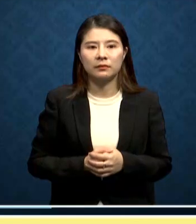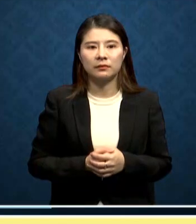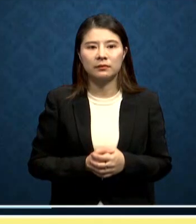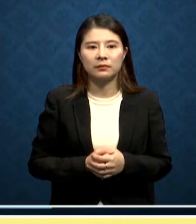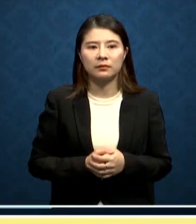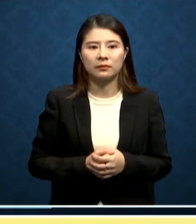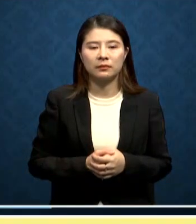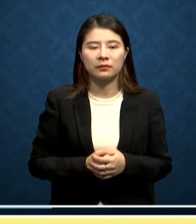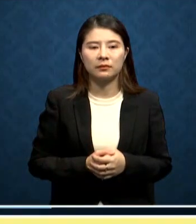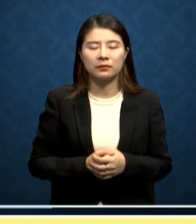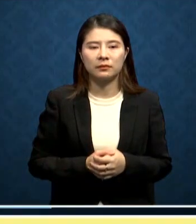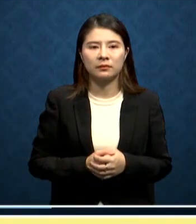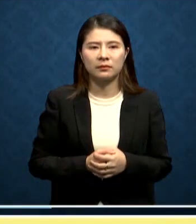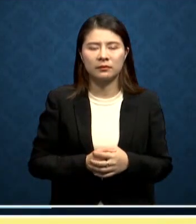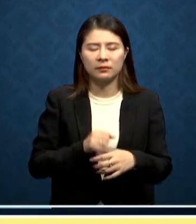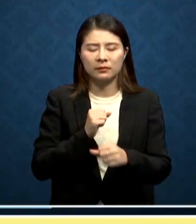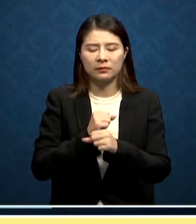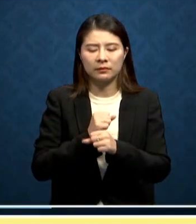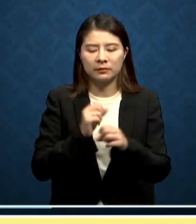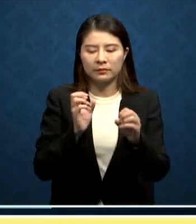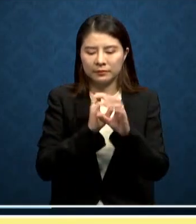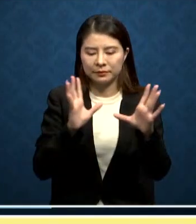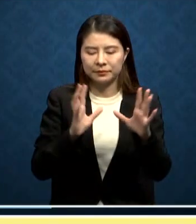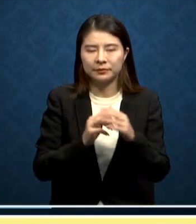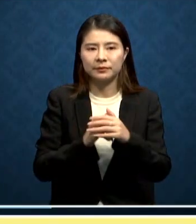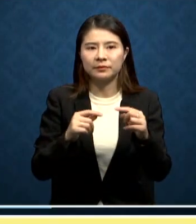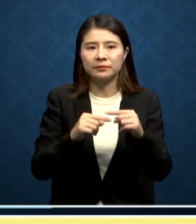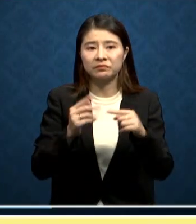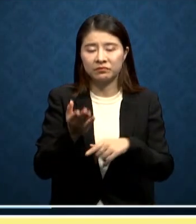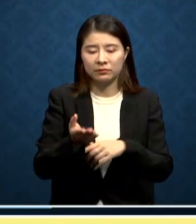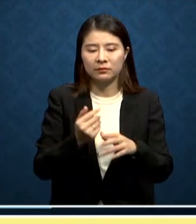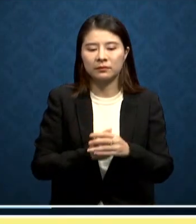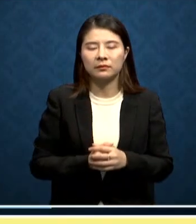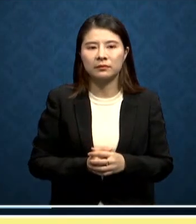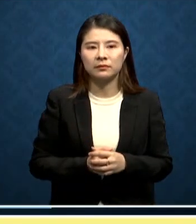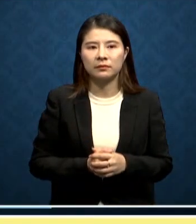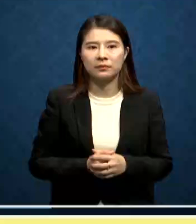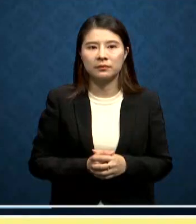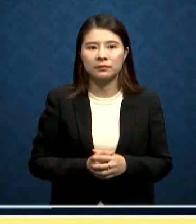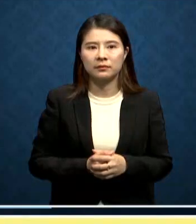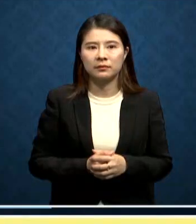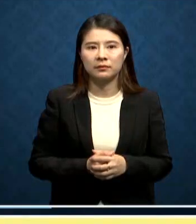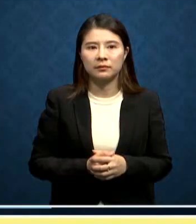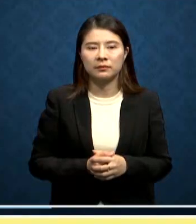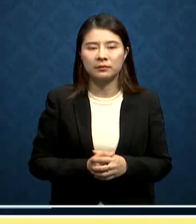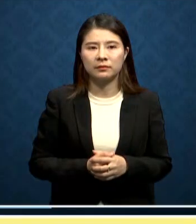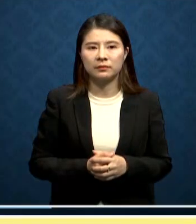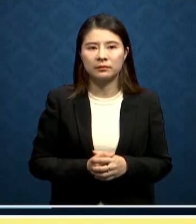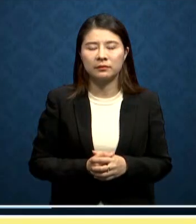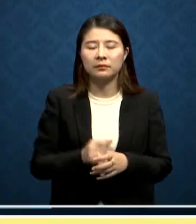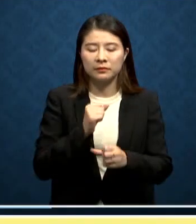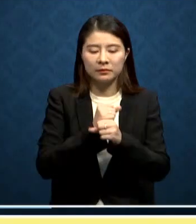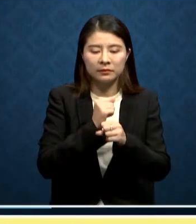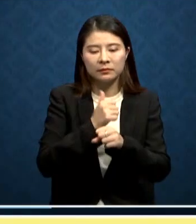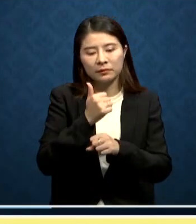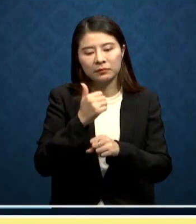นะไม่ใช่ซอฟต์แวร์คือก็ไม่รู้ว่าเ่อท่านจะจะสามารถเอ่อทำได้หรือไม่